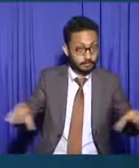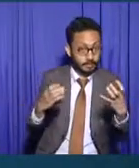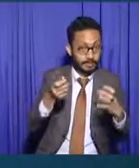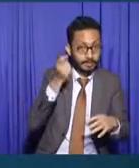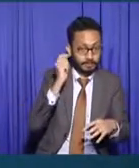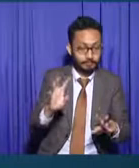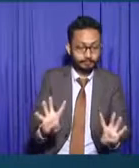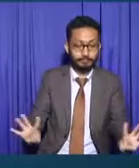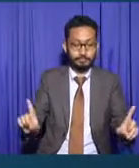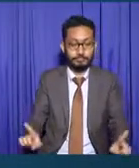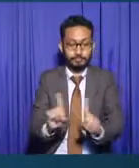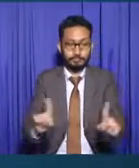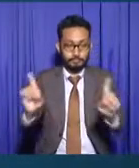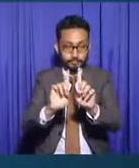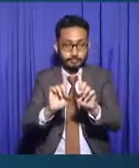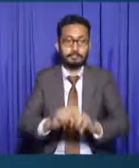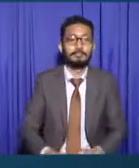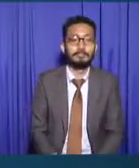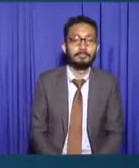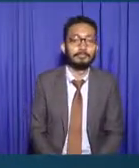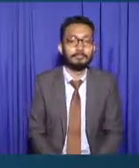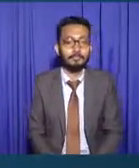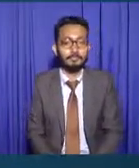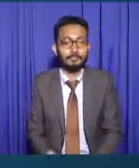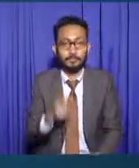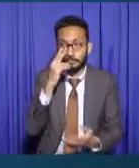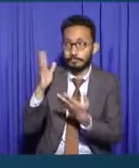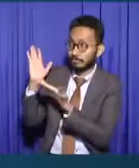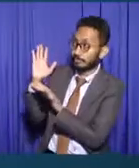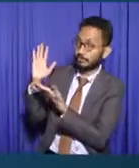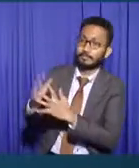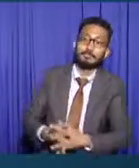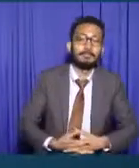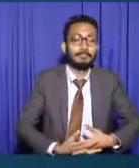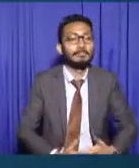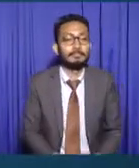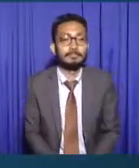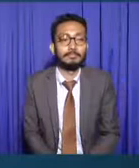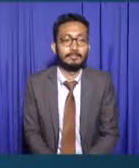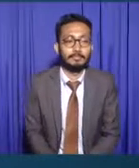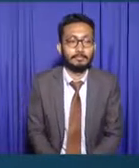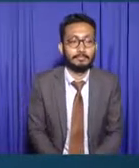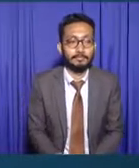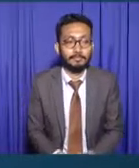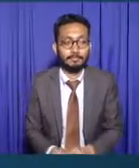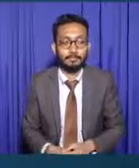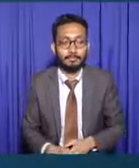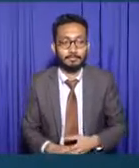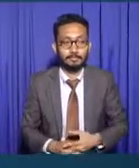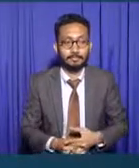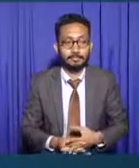warna biji dengan itu 4 kombinasi gamet